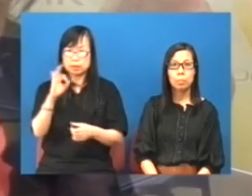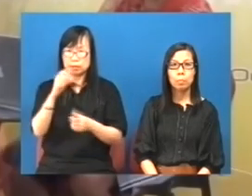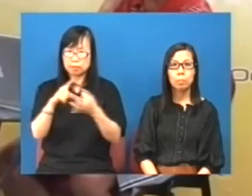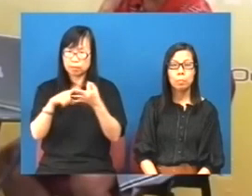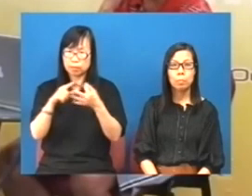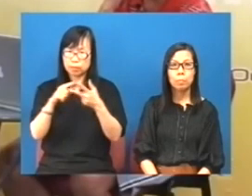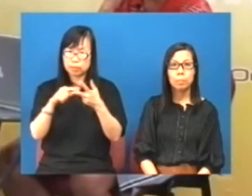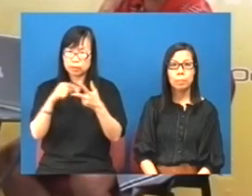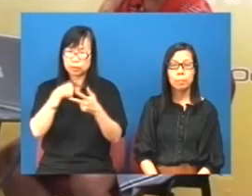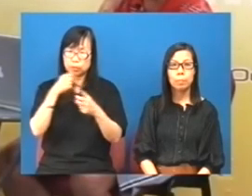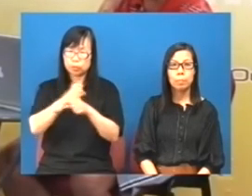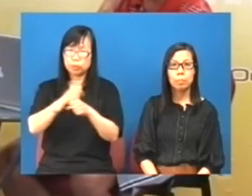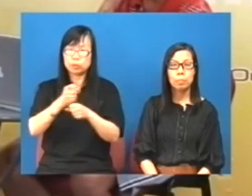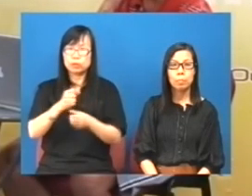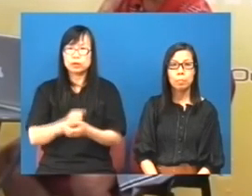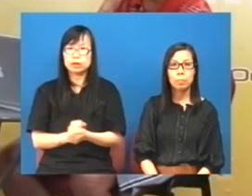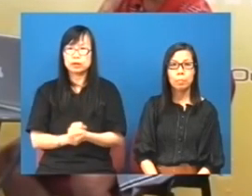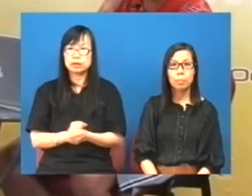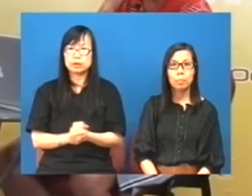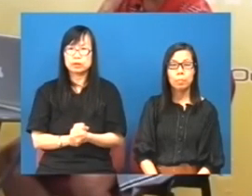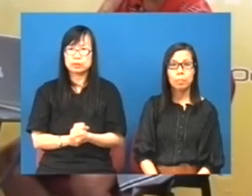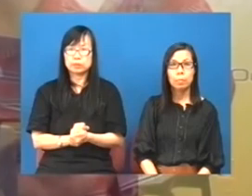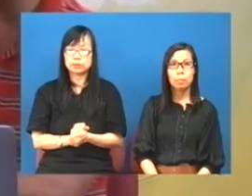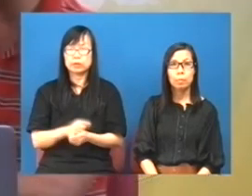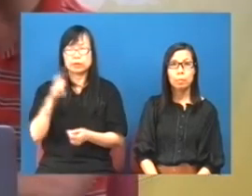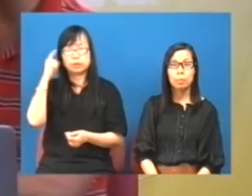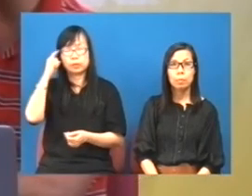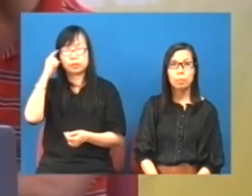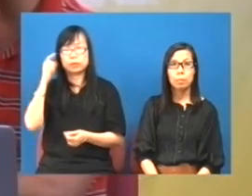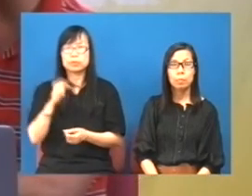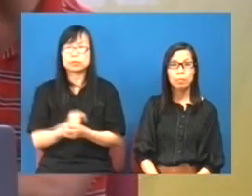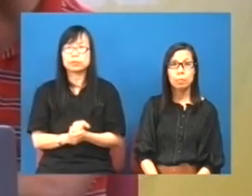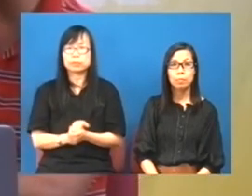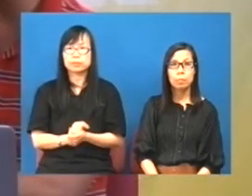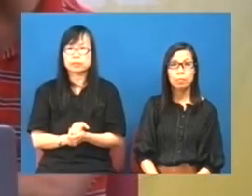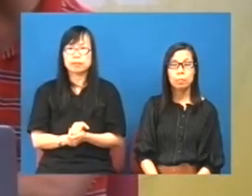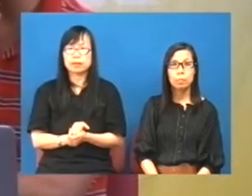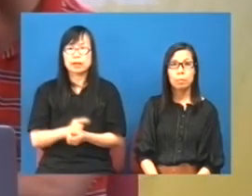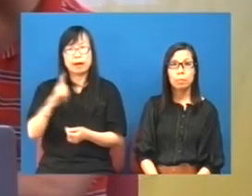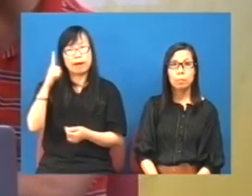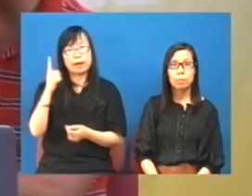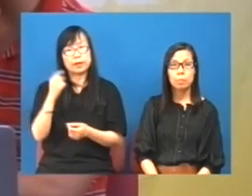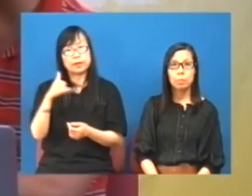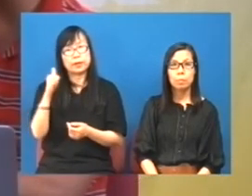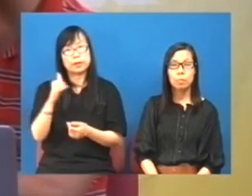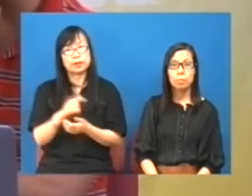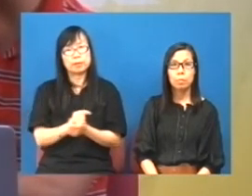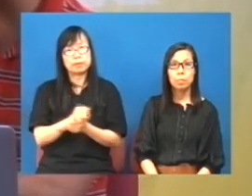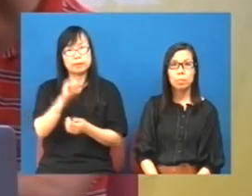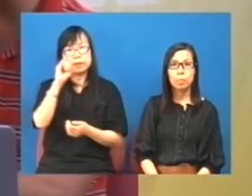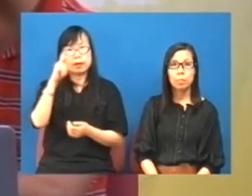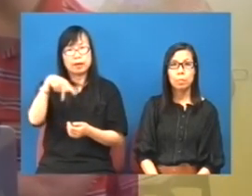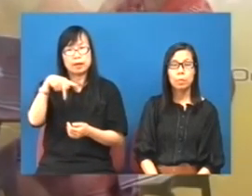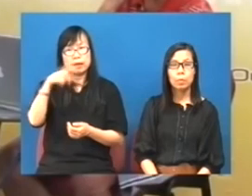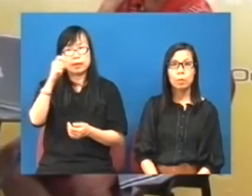我覺得大家如果辛苦兩步我想找一些油紙給大家不要緊要上去找PTU是